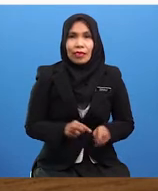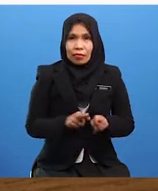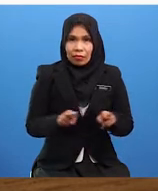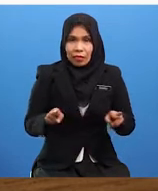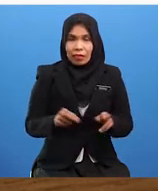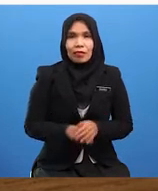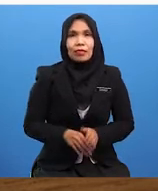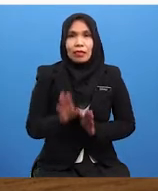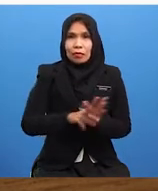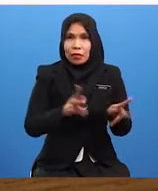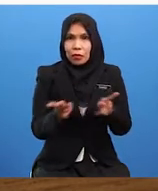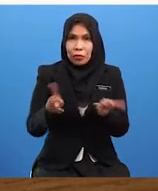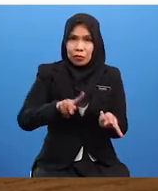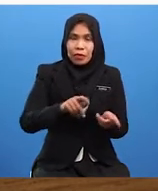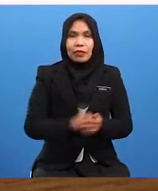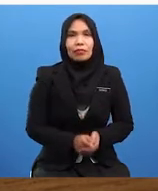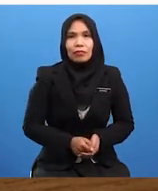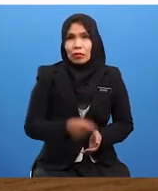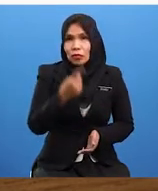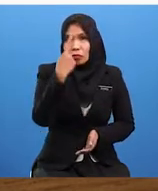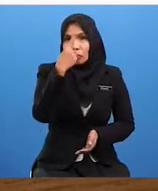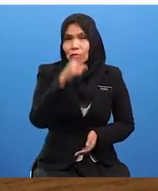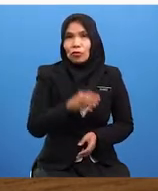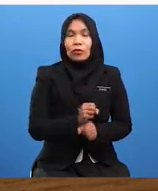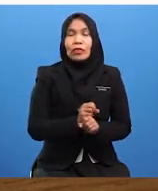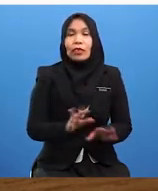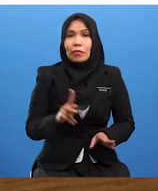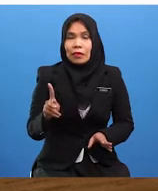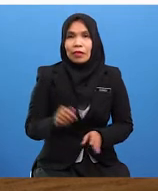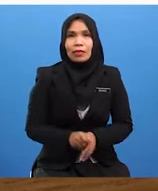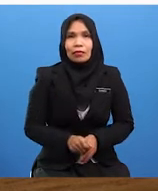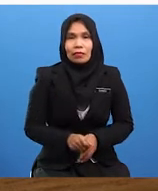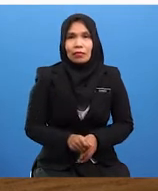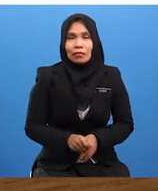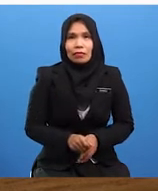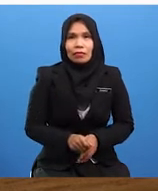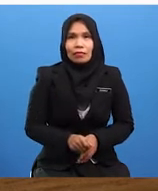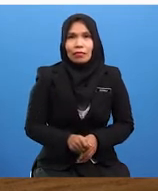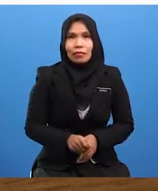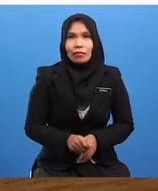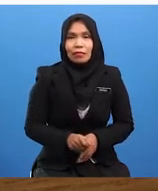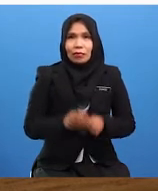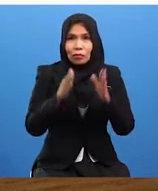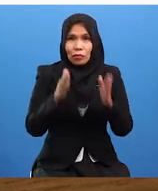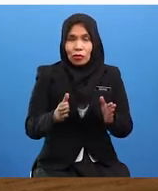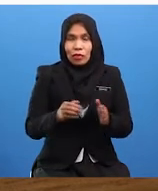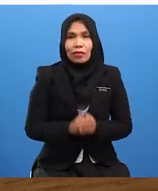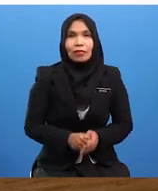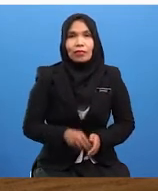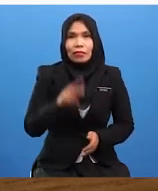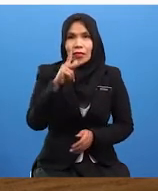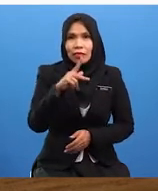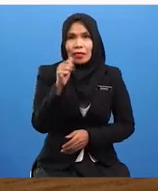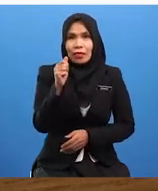demi menyelamatkan nyawa orang-orang Kadazan Dusun dari mati